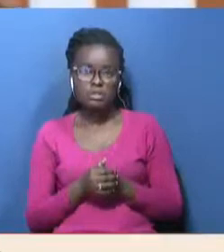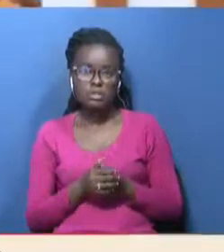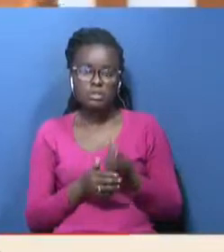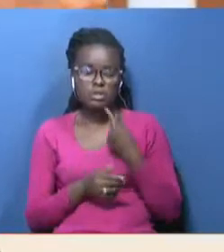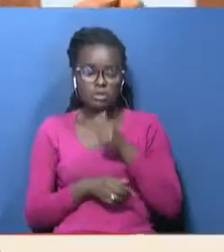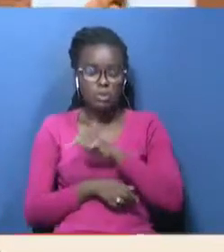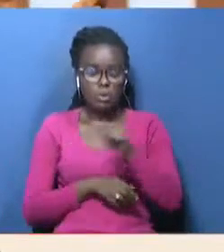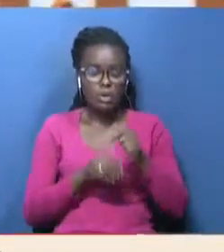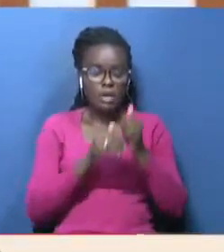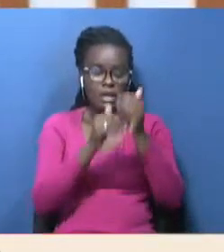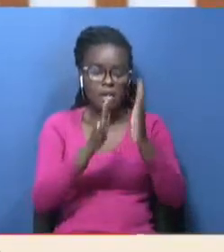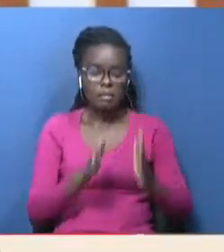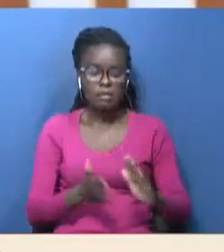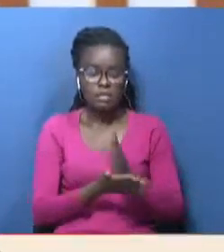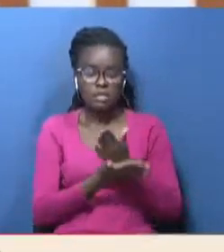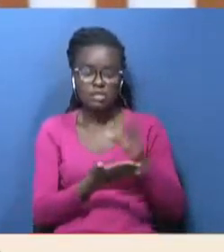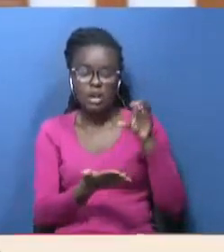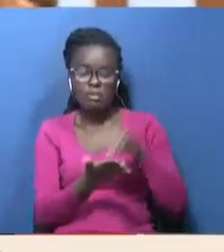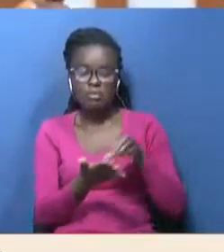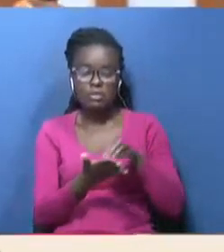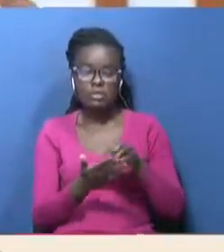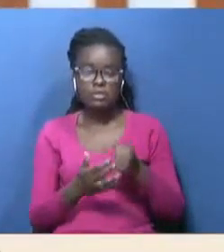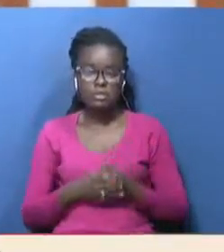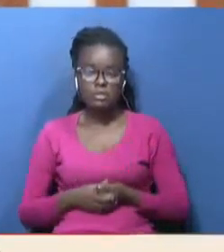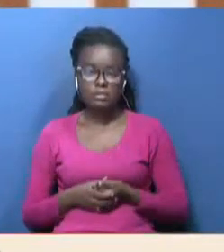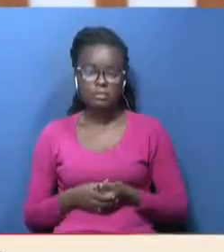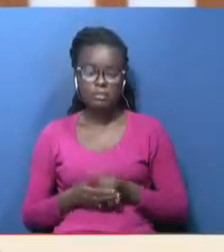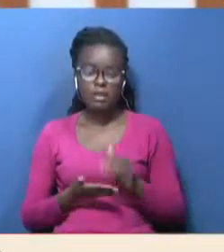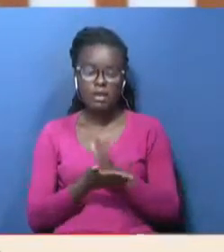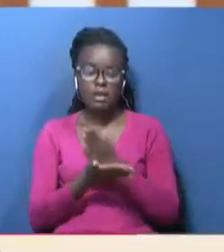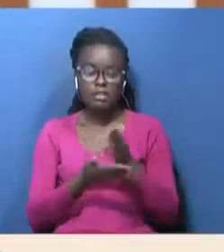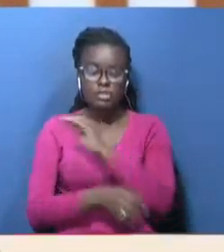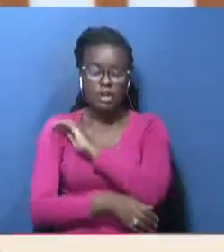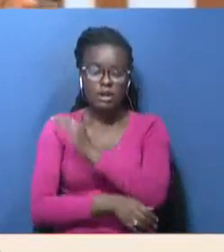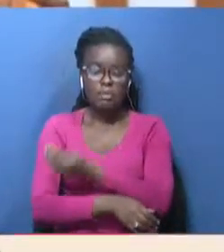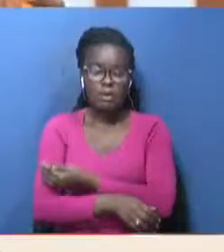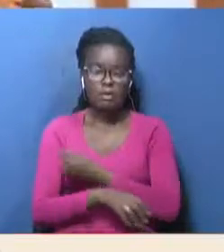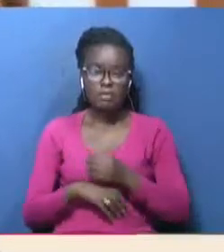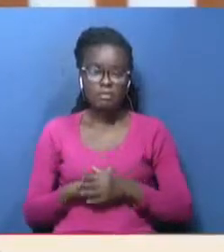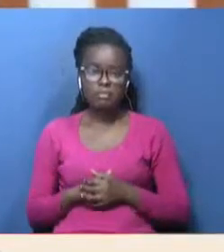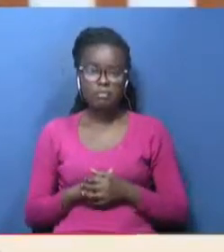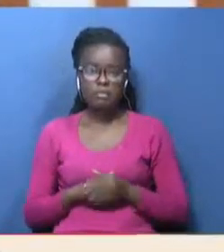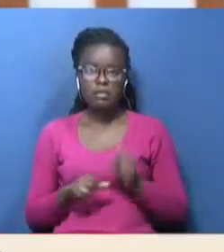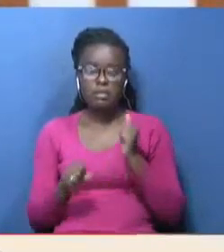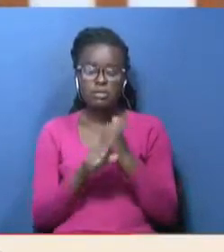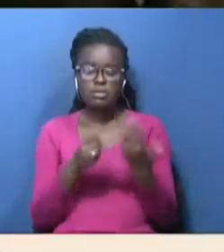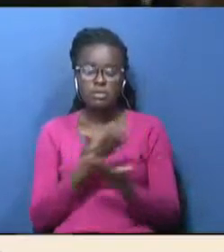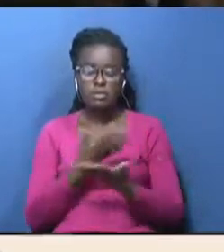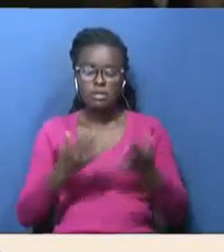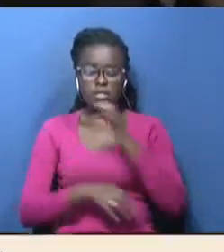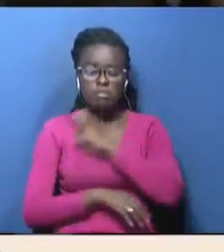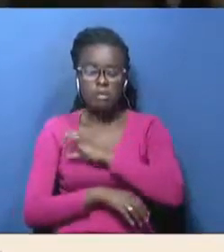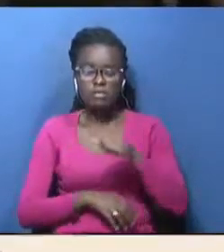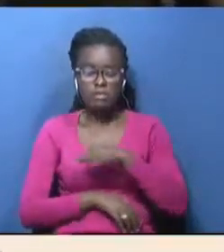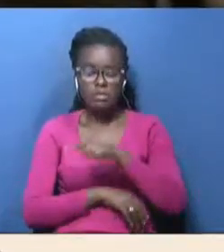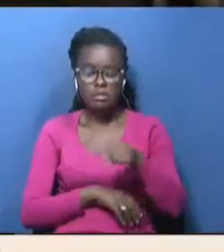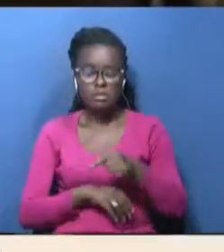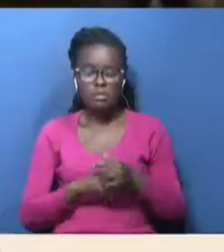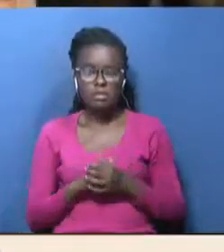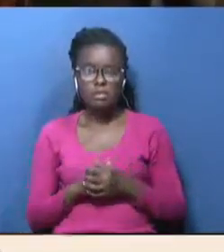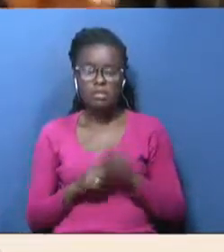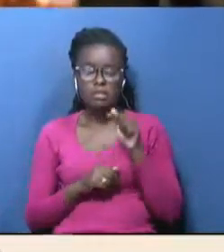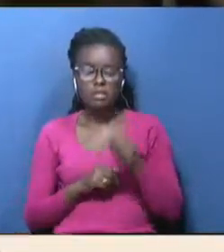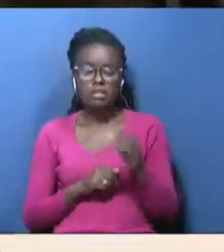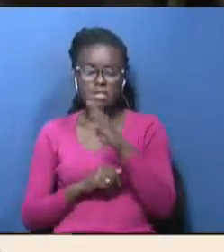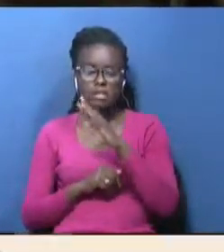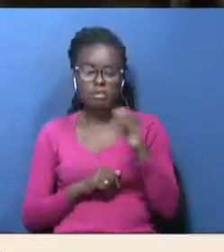leaders can share positions, share power, and do things that benefit us. Ile BBI